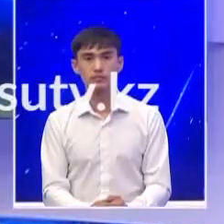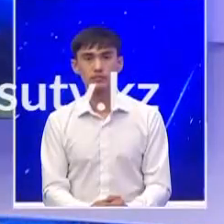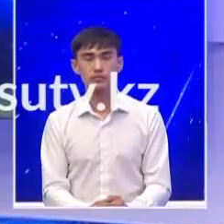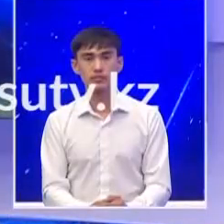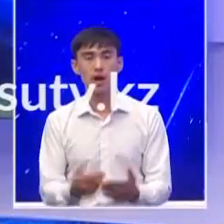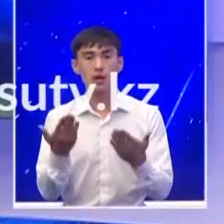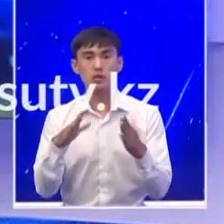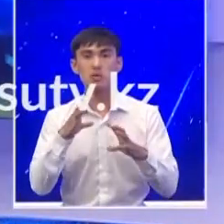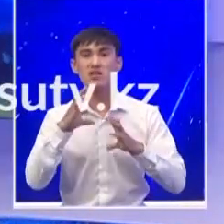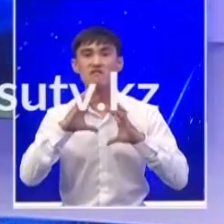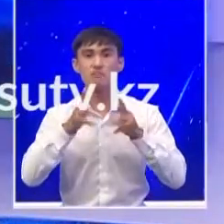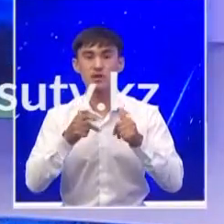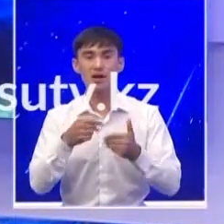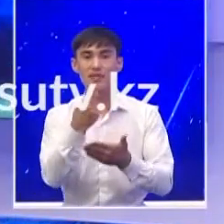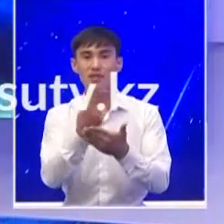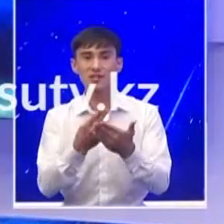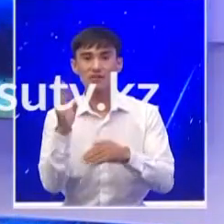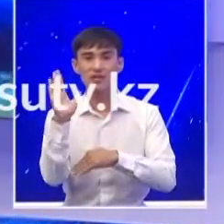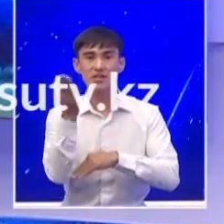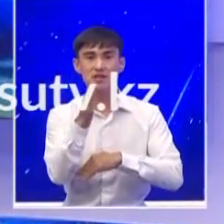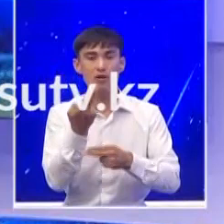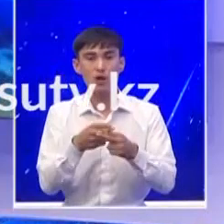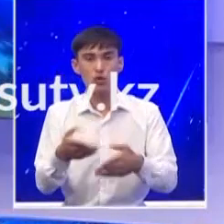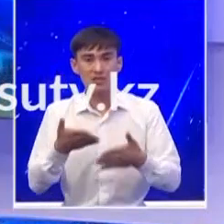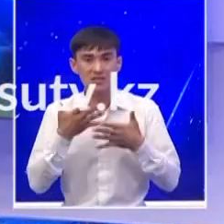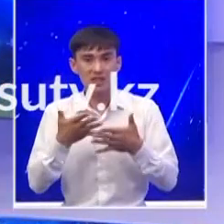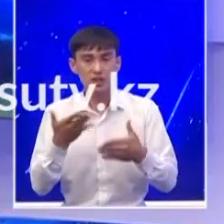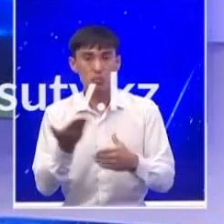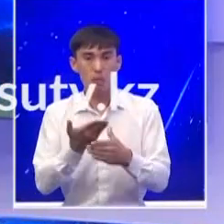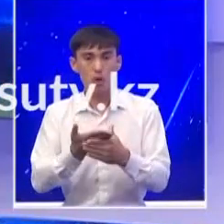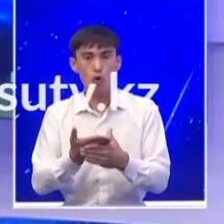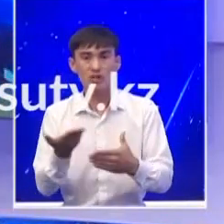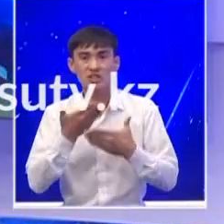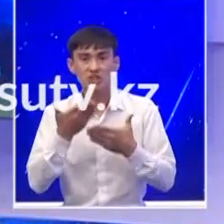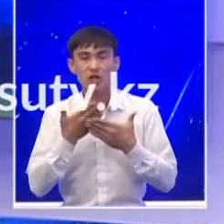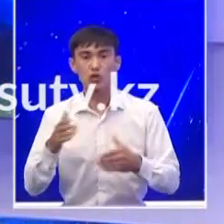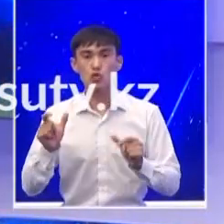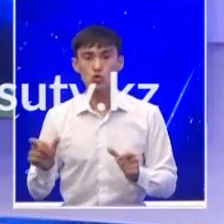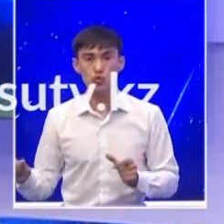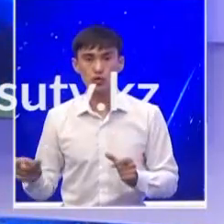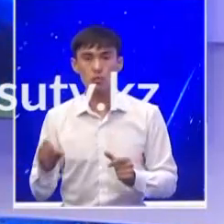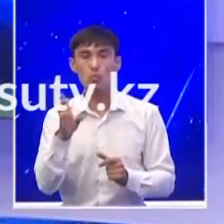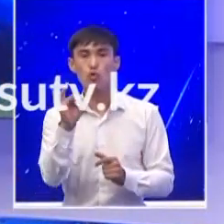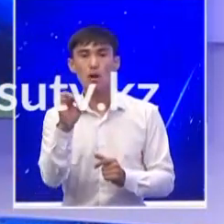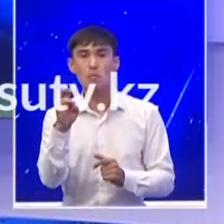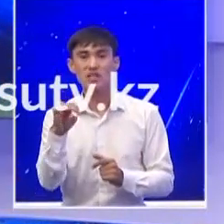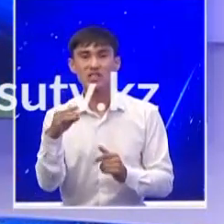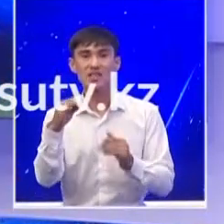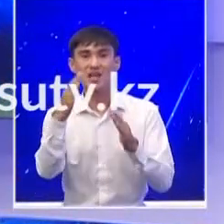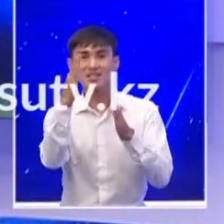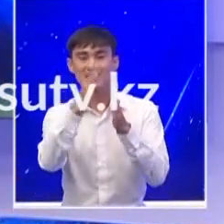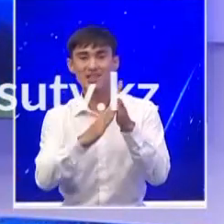О событиях в мире. Нарисовать деревья, которые дышат и помогают дышать людям. В Будапеште на стенах домов